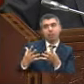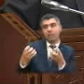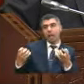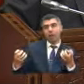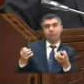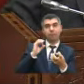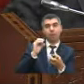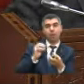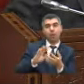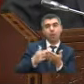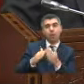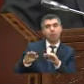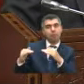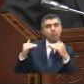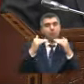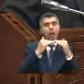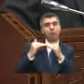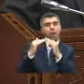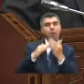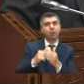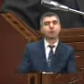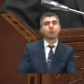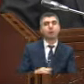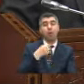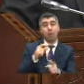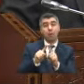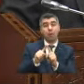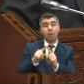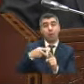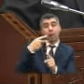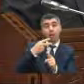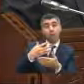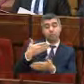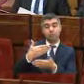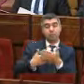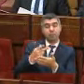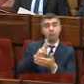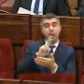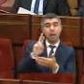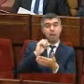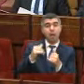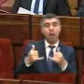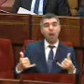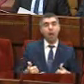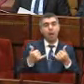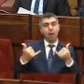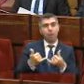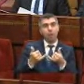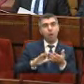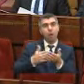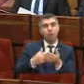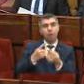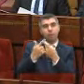الأمل والمساواة للجميع. هذا مقتطف من خطاب جلالة الملك بمناسبة عيد العرش الذي كلفكم من